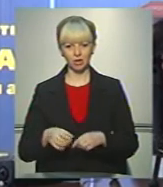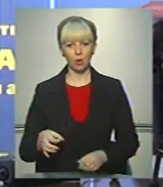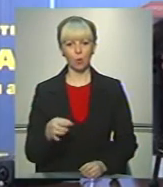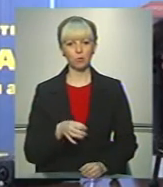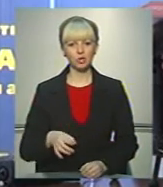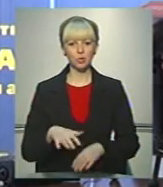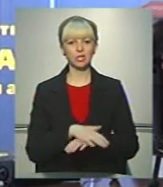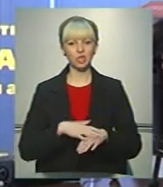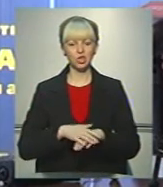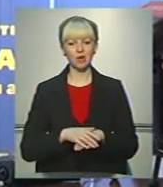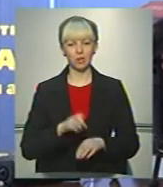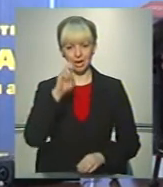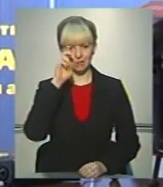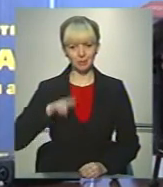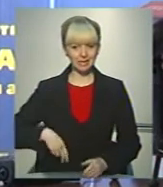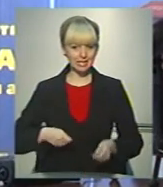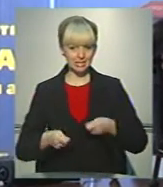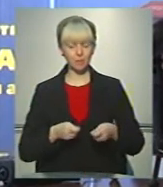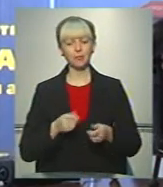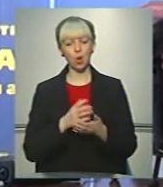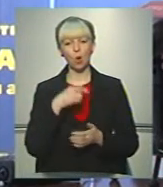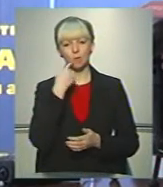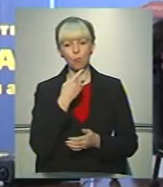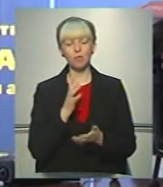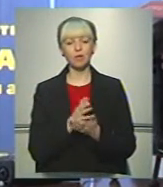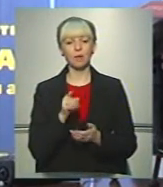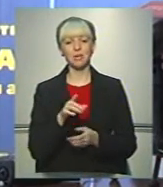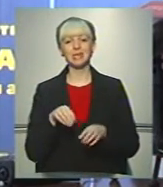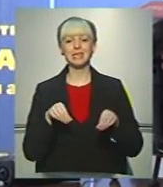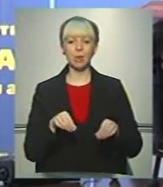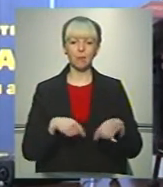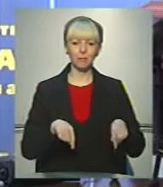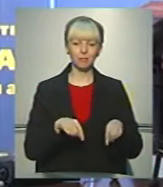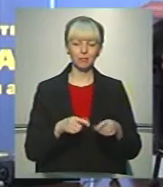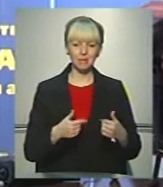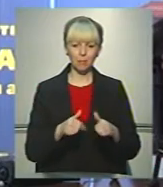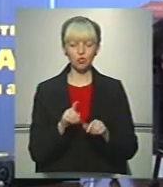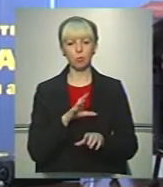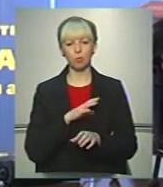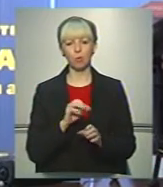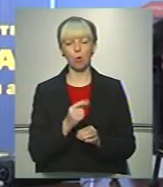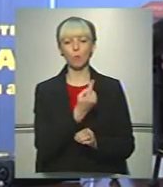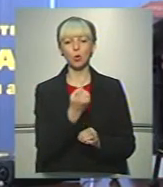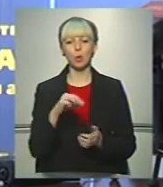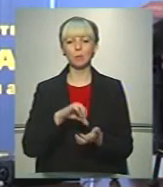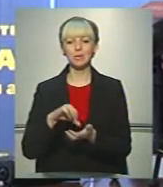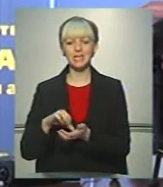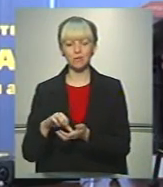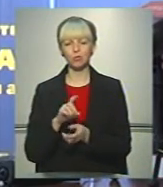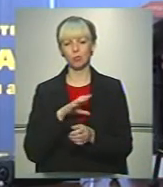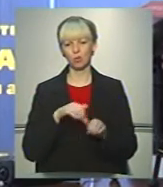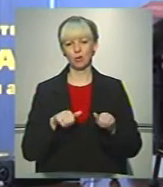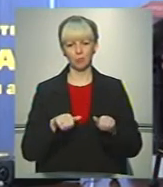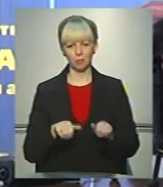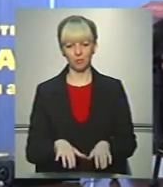обласної державної адміністрації. Ну, йде мова про те, що там і земельники, і всі-всі для того, щоб був по одному представнику, щоб можна було